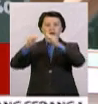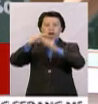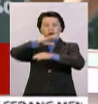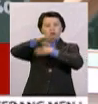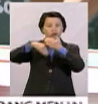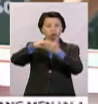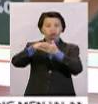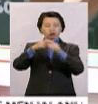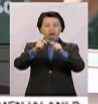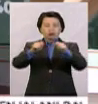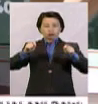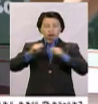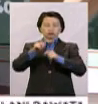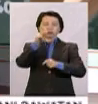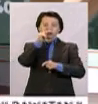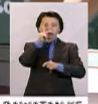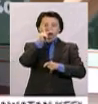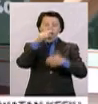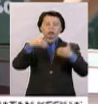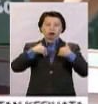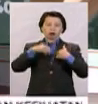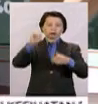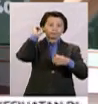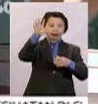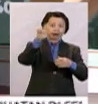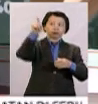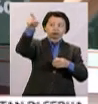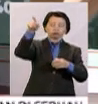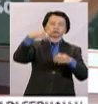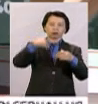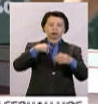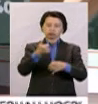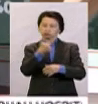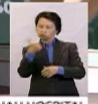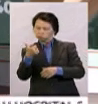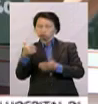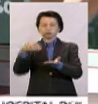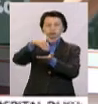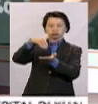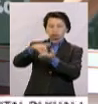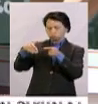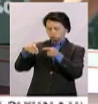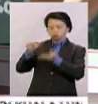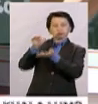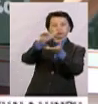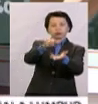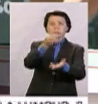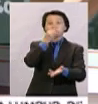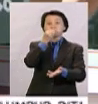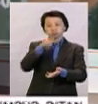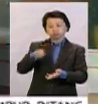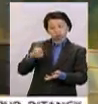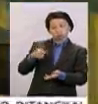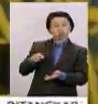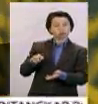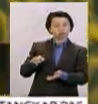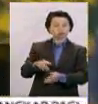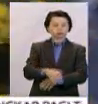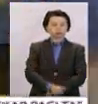negeri. Fakhrul Razi Ismail di Baling Kedah meninjau keberkesanan pusat bekalan makanan itu.